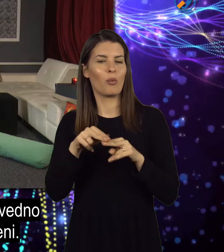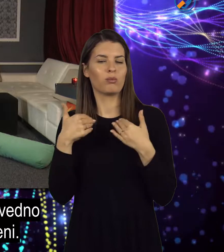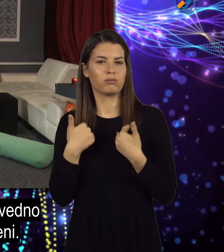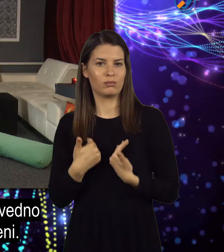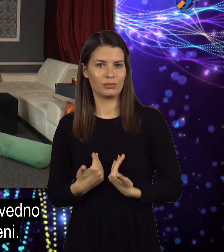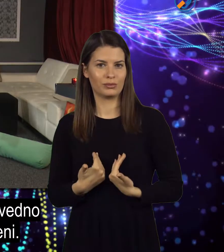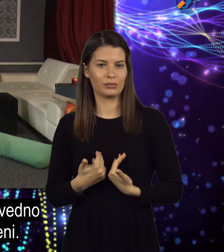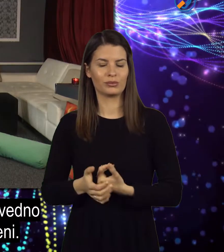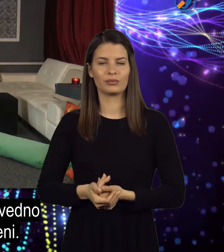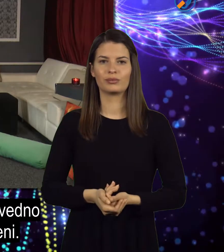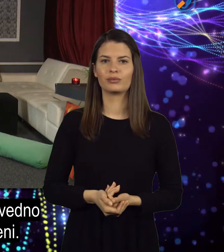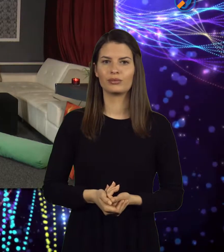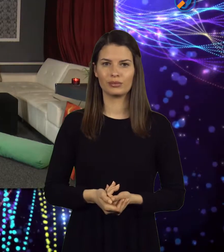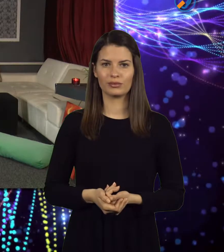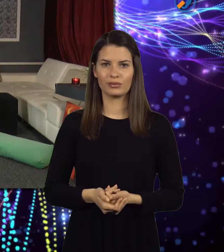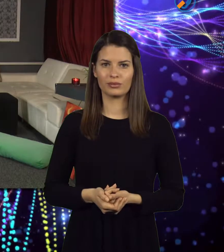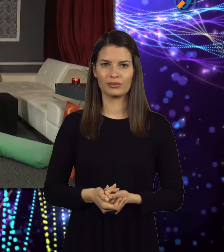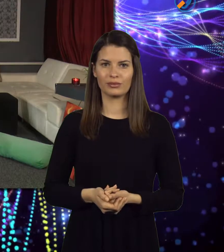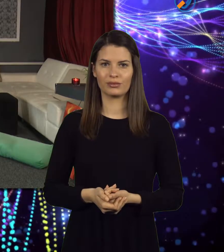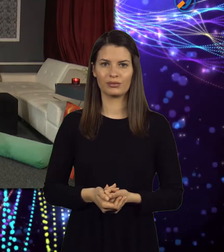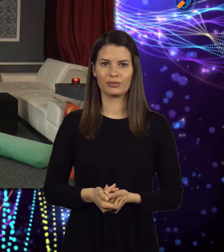bolj utrujeni.